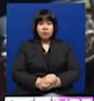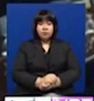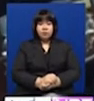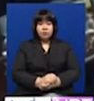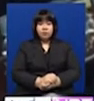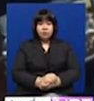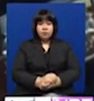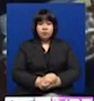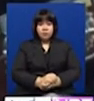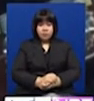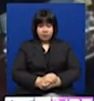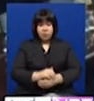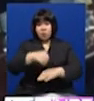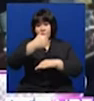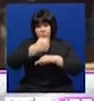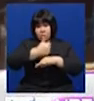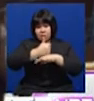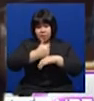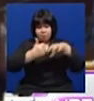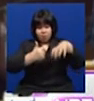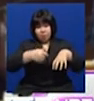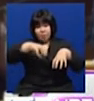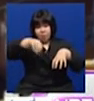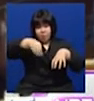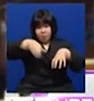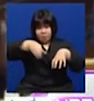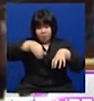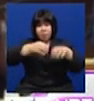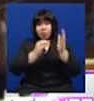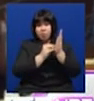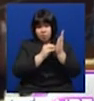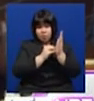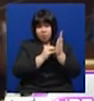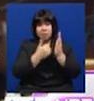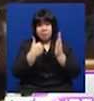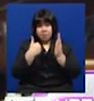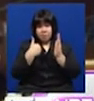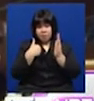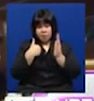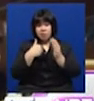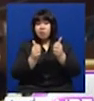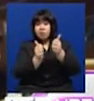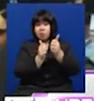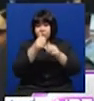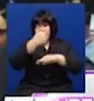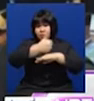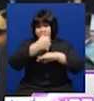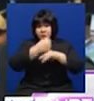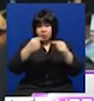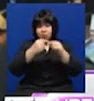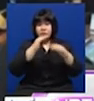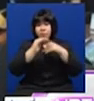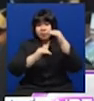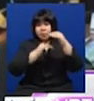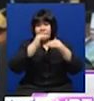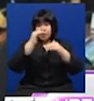นายธนศักดิ์วัฒนฐานะผู้ว่าการการประปานครหลวงและนายอานนท์สนิทวงศ์ณอยุธยาผู้อำนวยการสำนักพัฒนาเทคโนโล